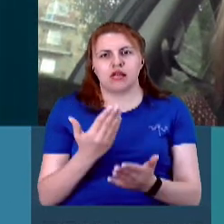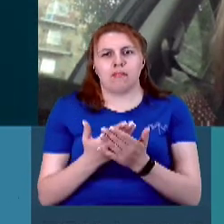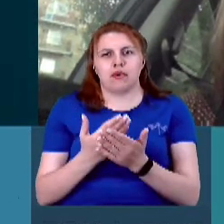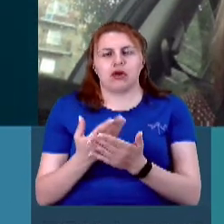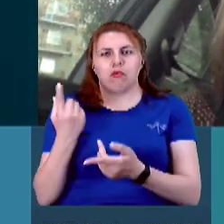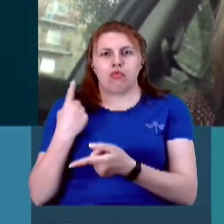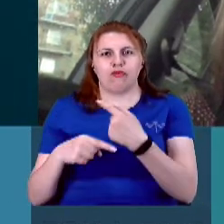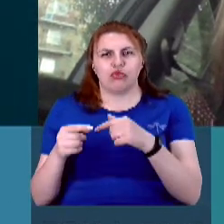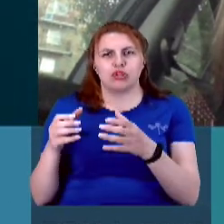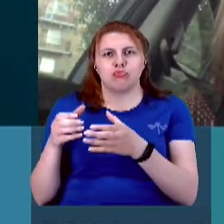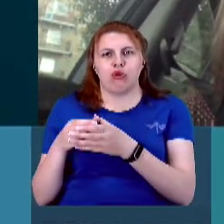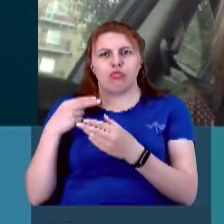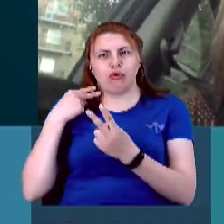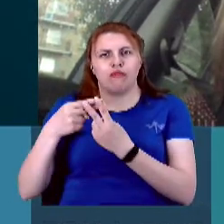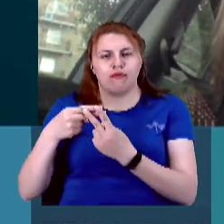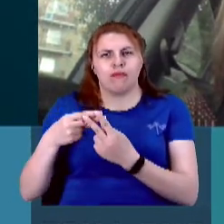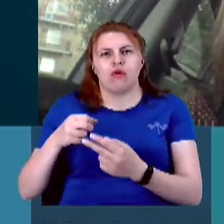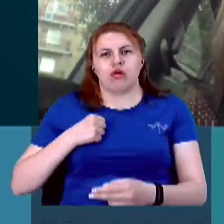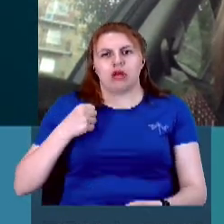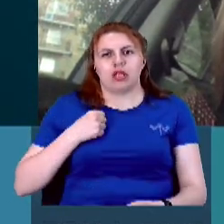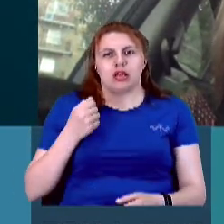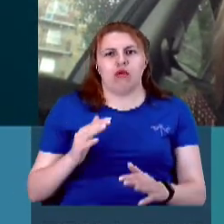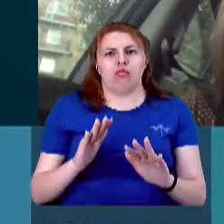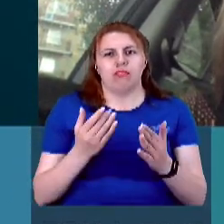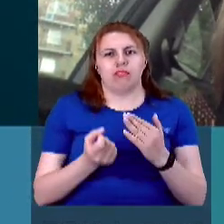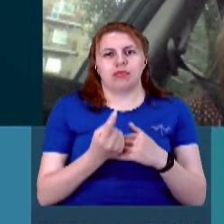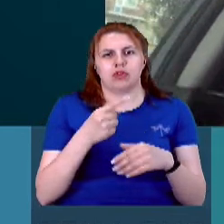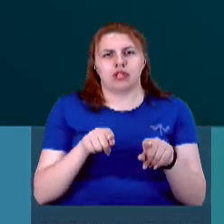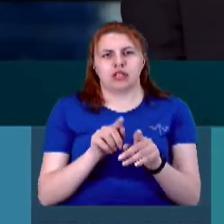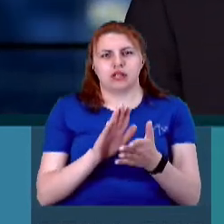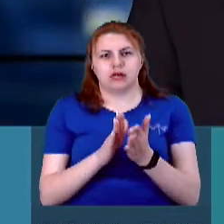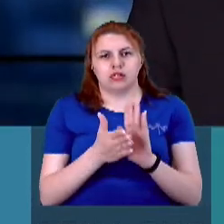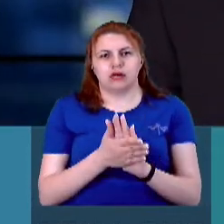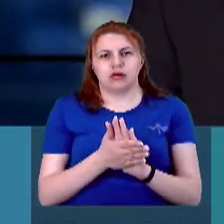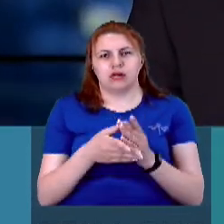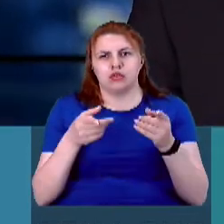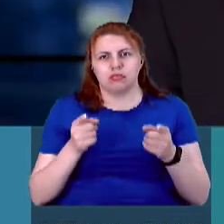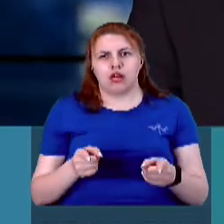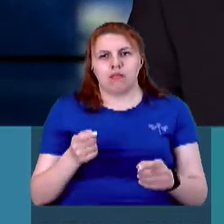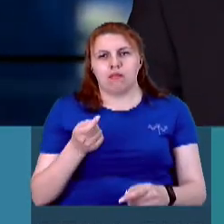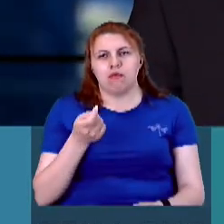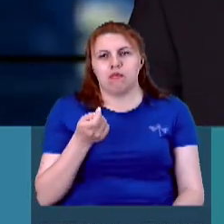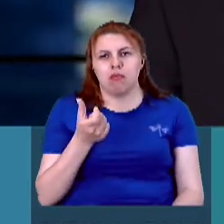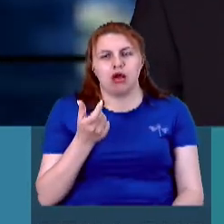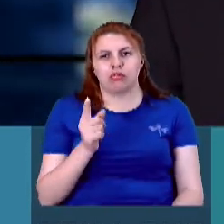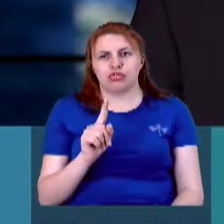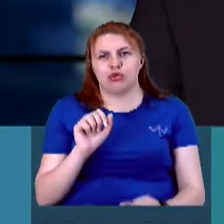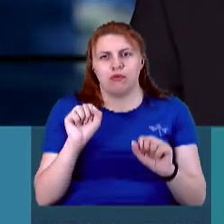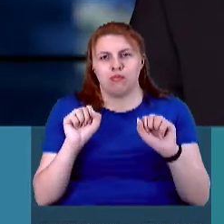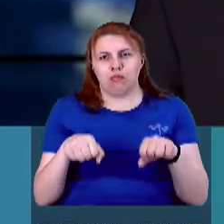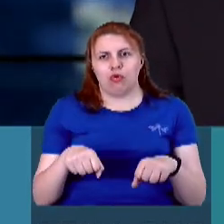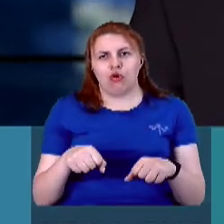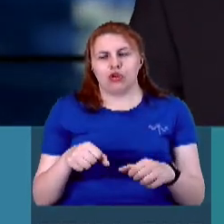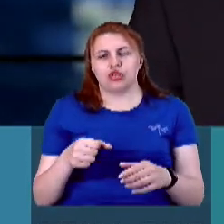з полону бойовиків і от опинились в такій ситуації? Насправді мало що може запропонувати, хоча мала би, на